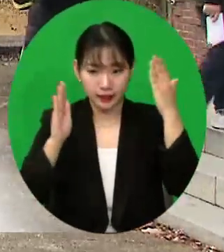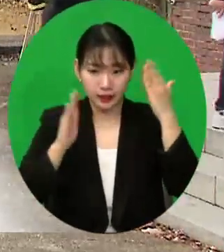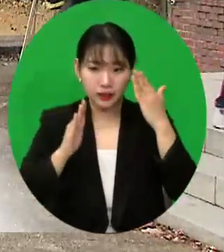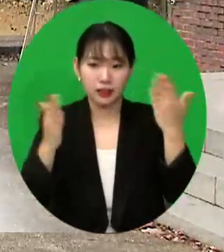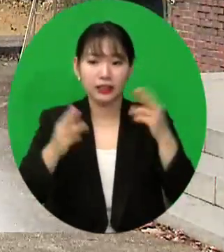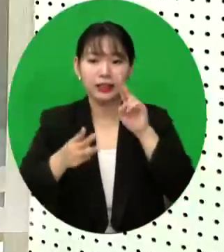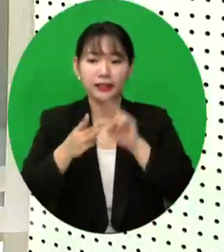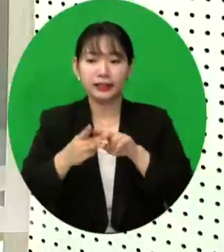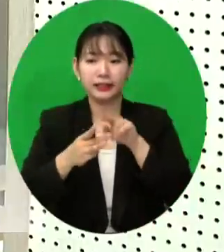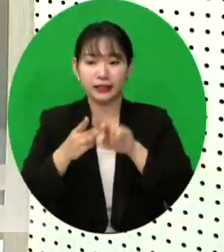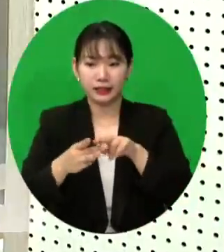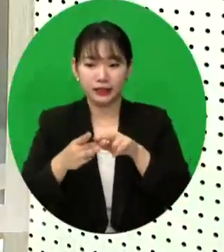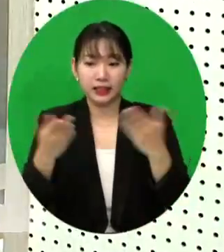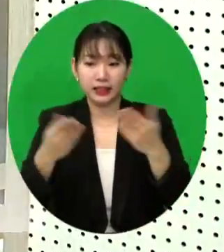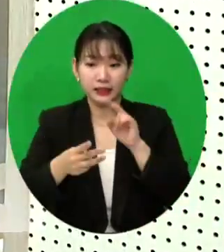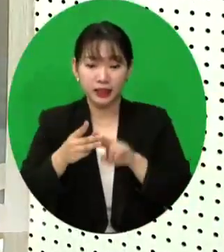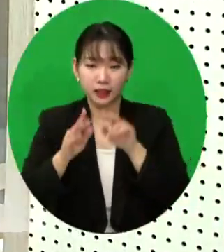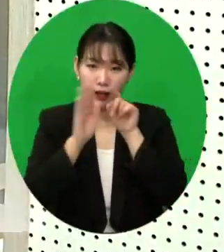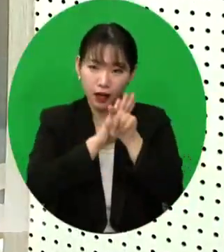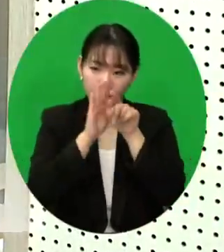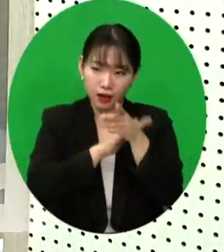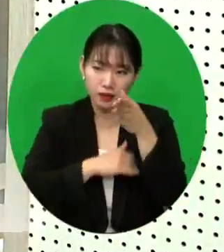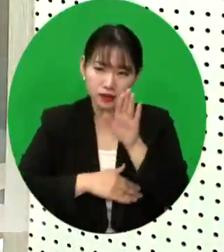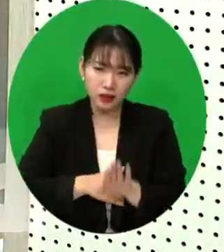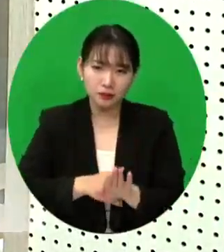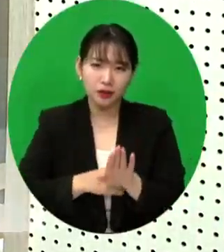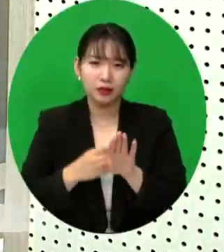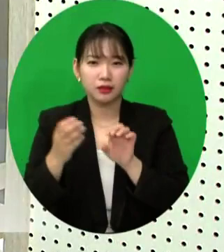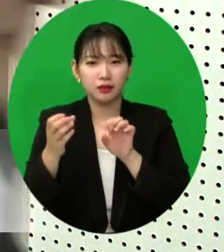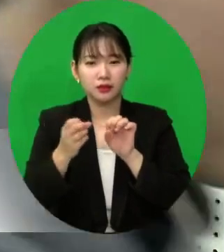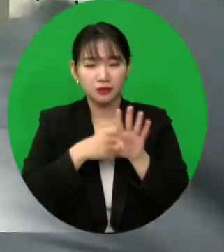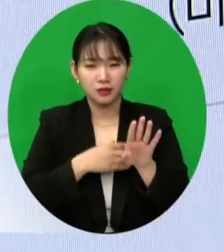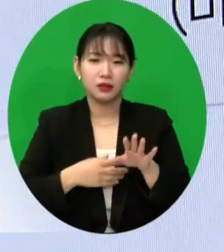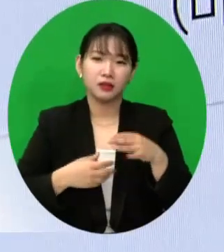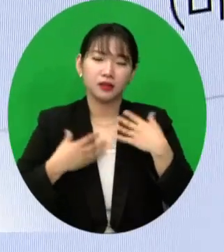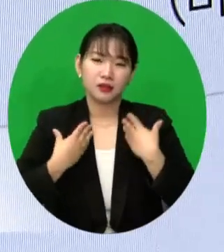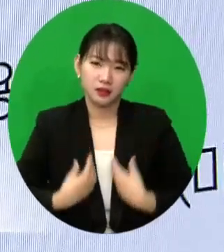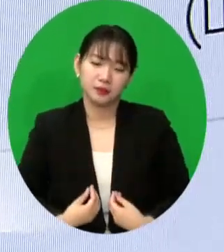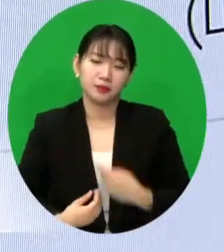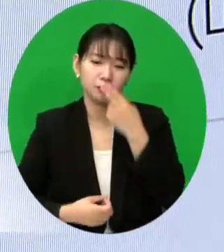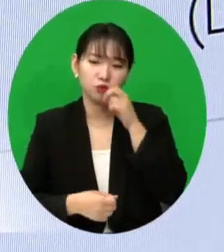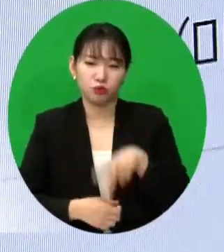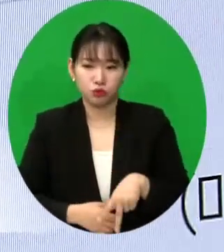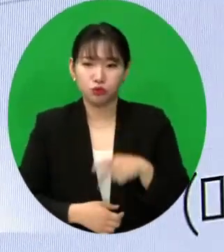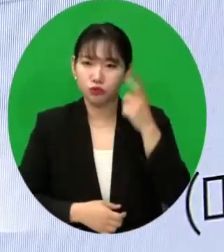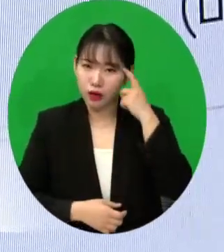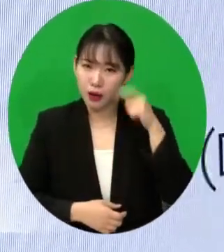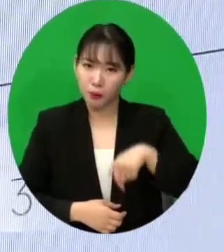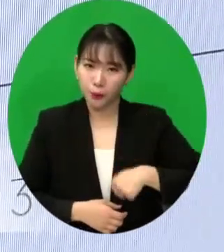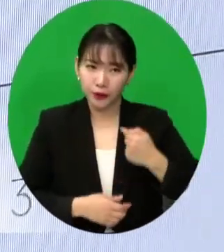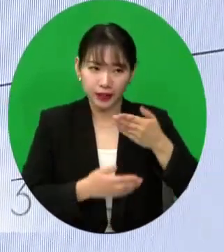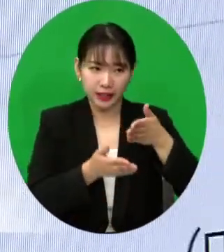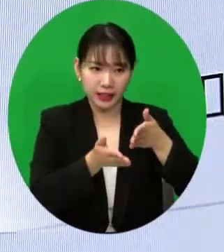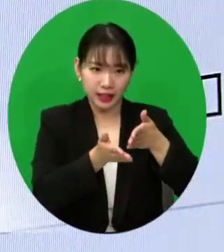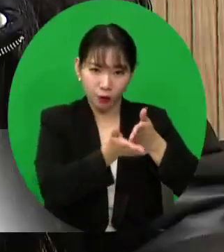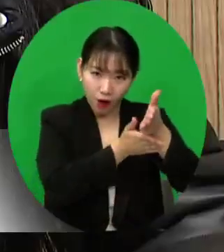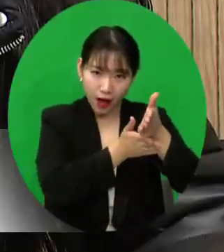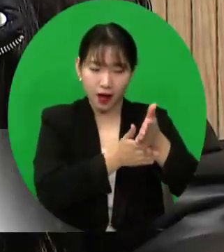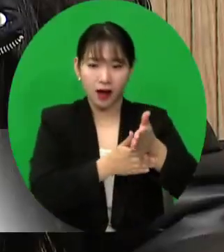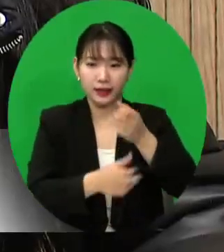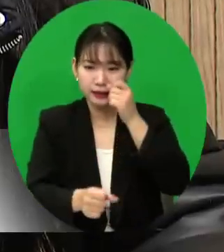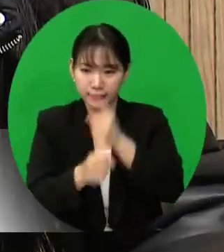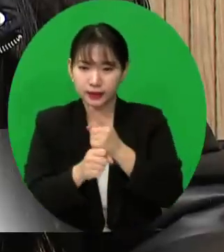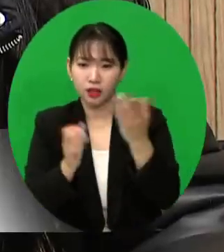두들기지만 그때마다 나오는 건 실망과 한숨뿐입니다. 자신의 적성이나 진로에 맞는 마땅한